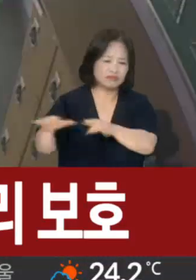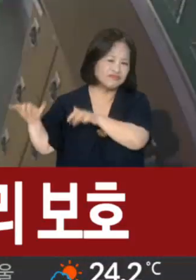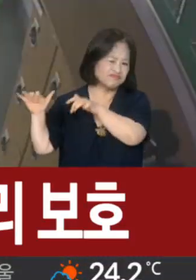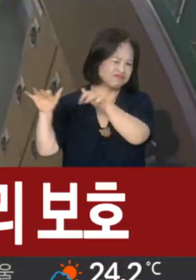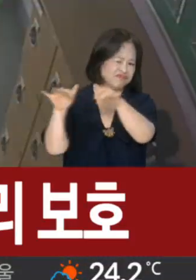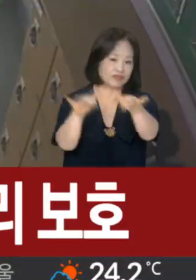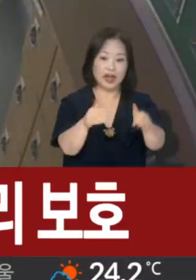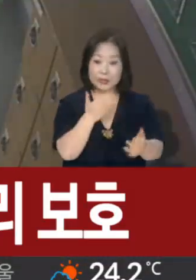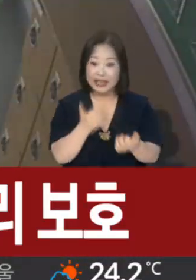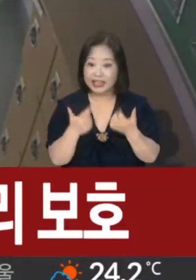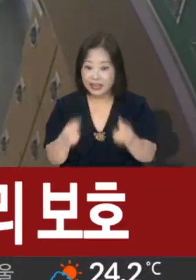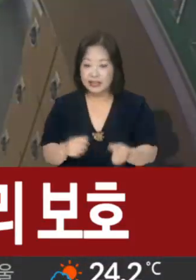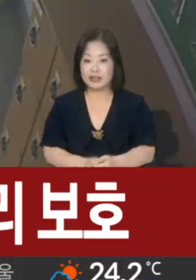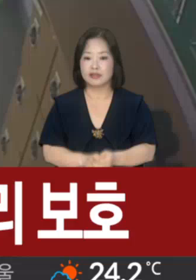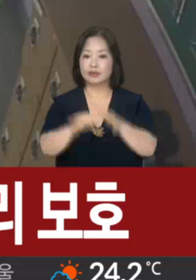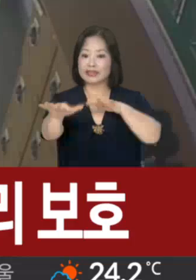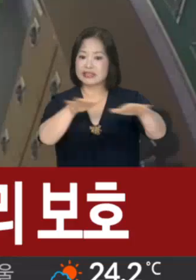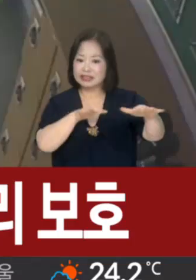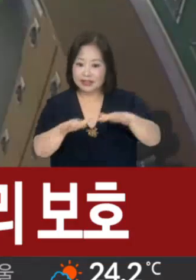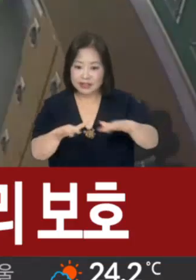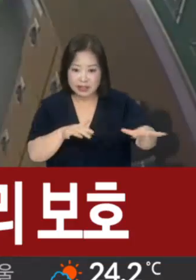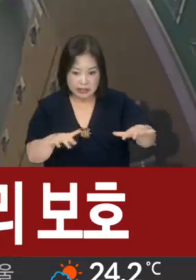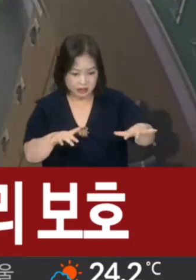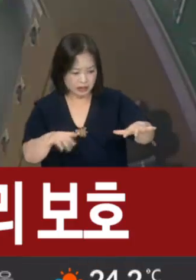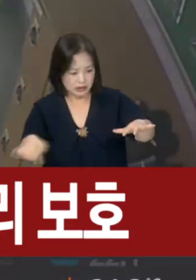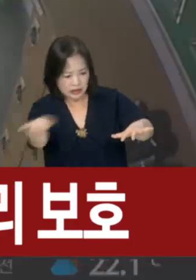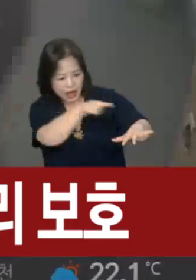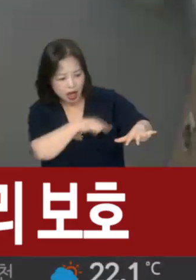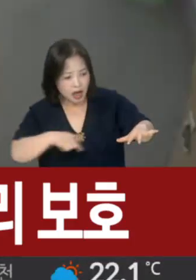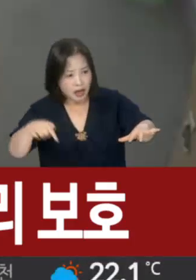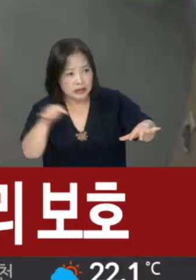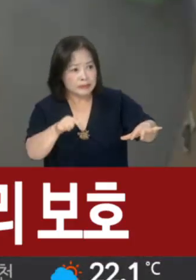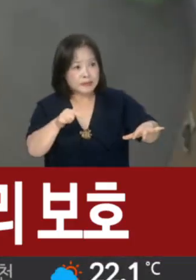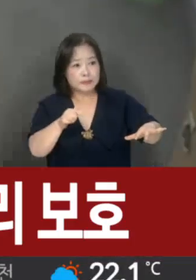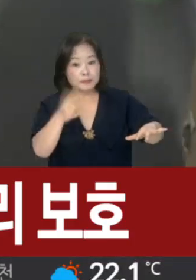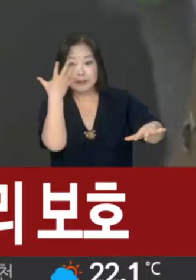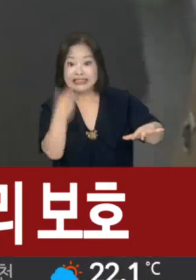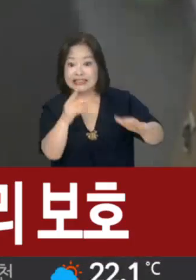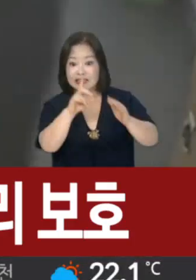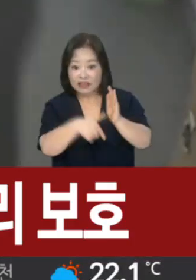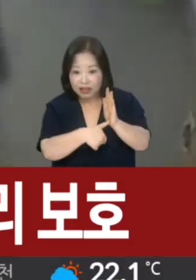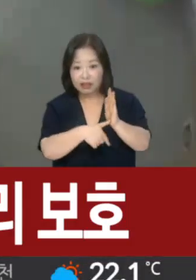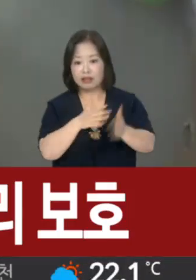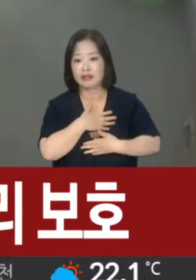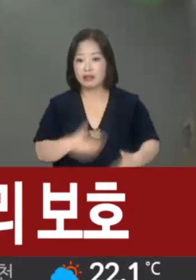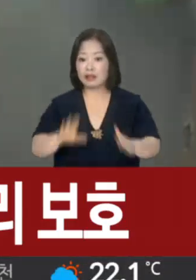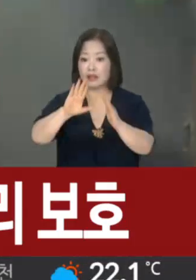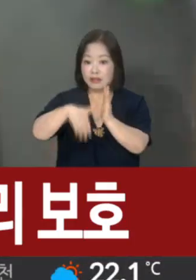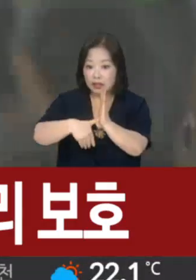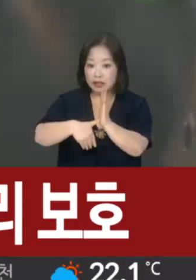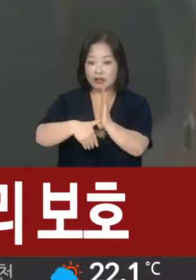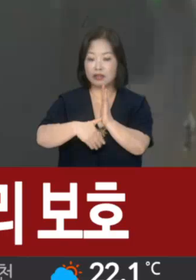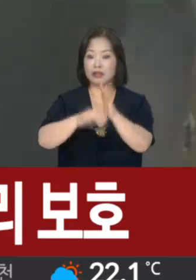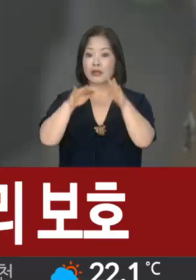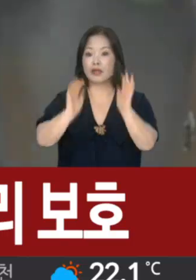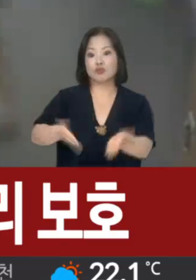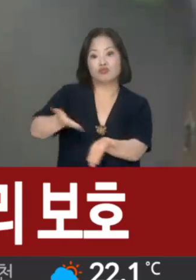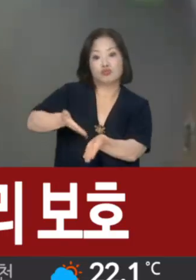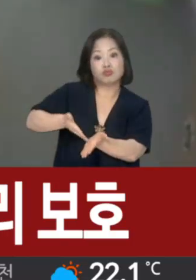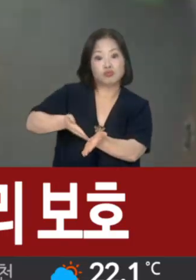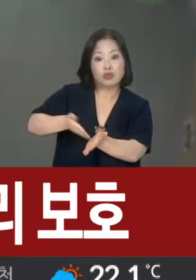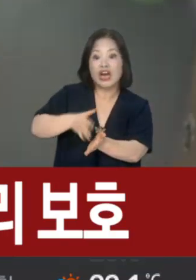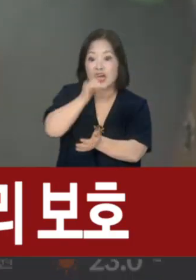좋겠고요. 그리고 이제 좀 지진에 좀 취약한 구조라고 하는 것이 예. 지금 앞서 여러 리포트에서 나온 것처럼